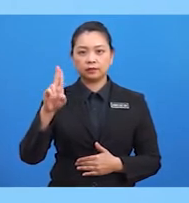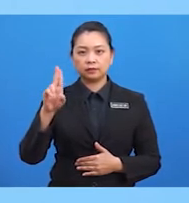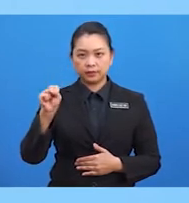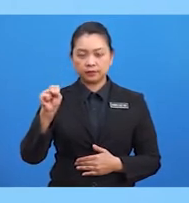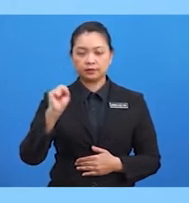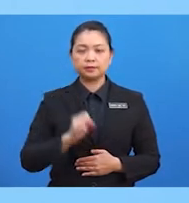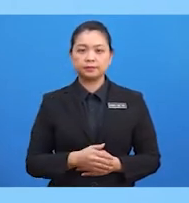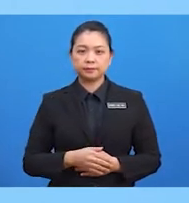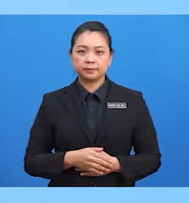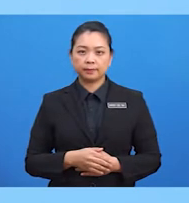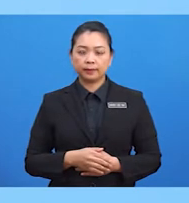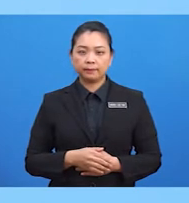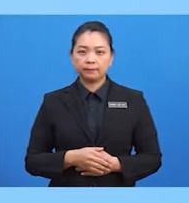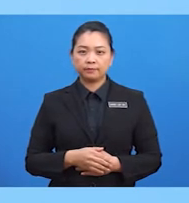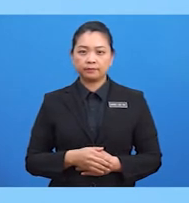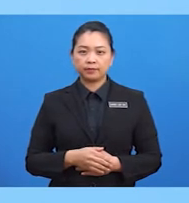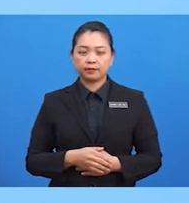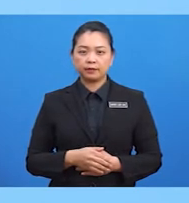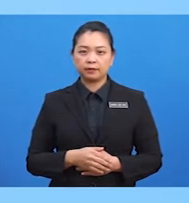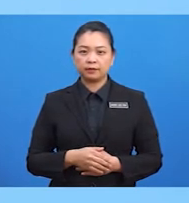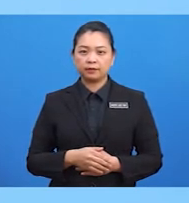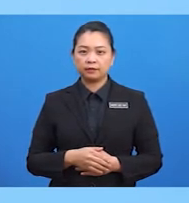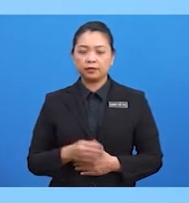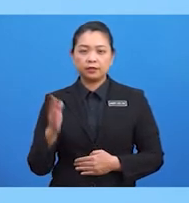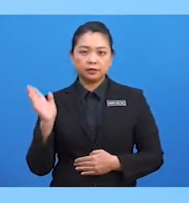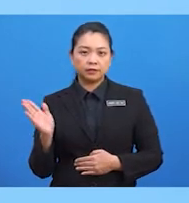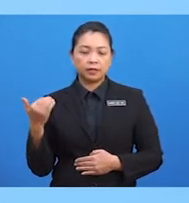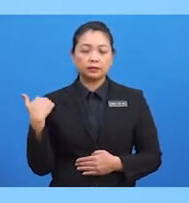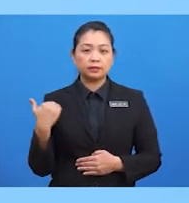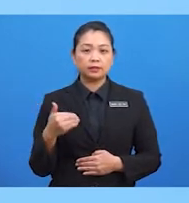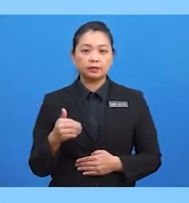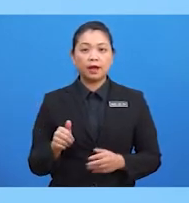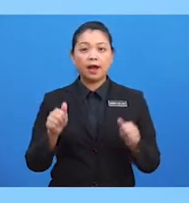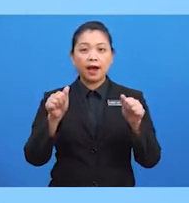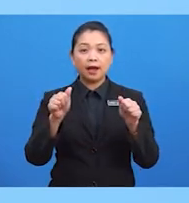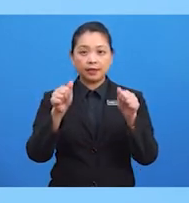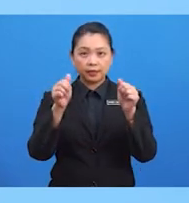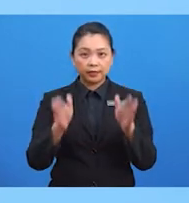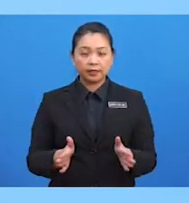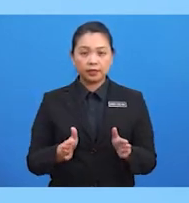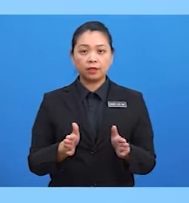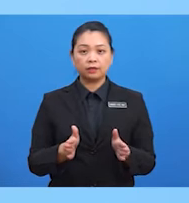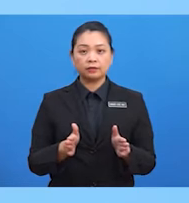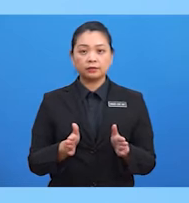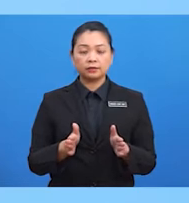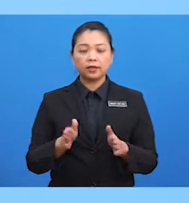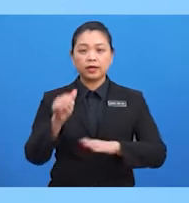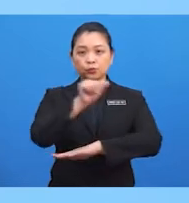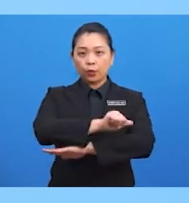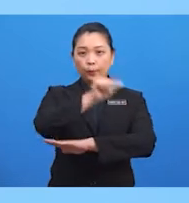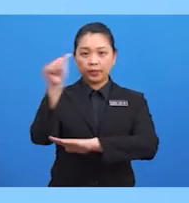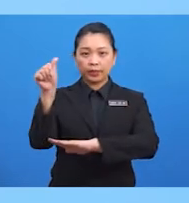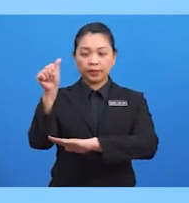1543. Copernicus merupakan ahli astronomi, matematik, ekonomi